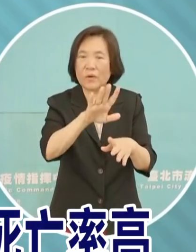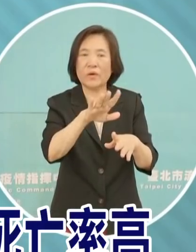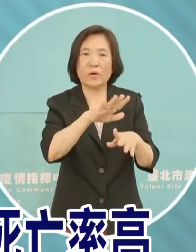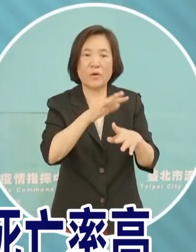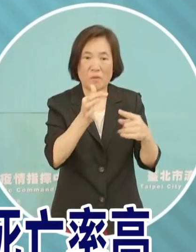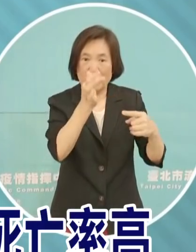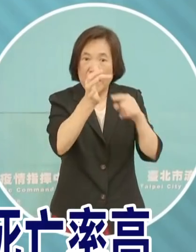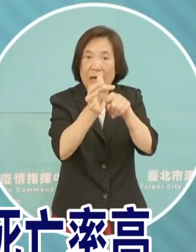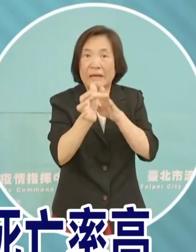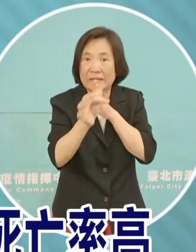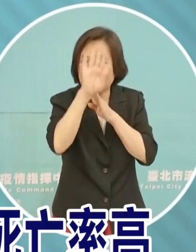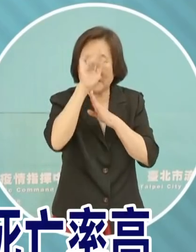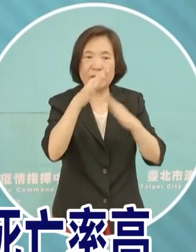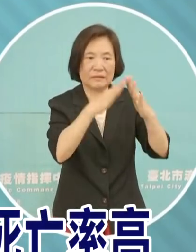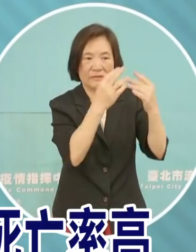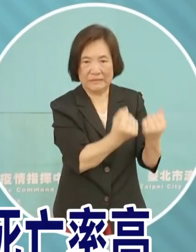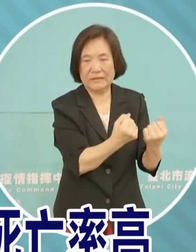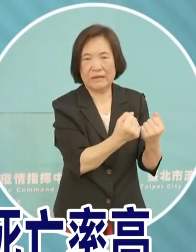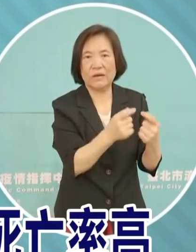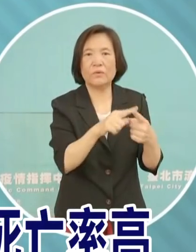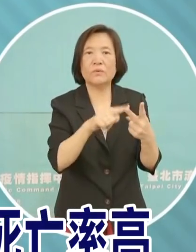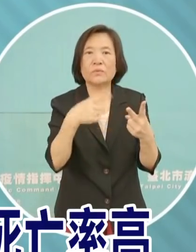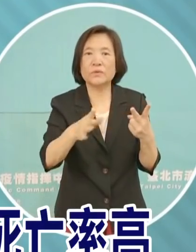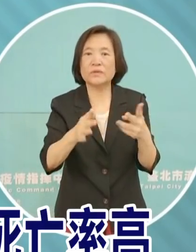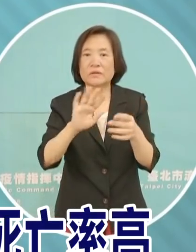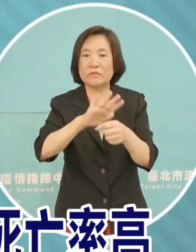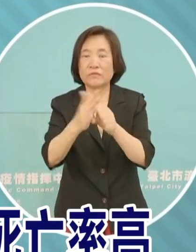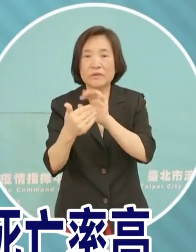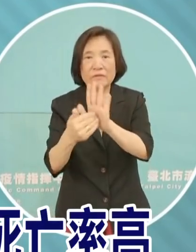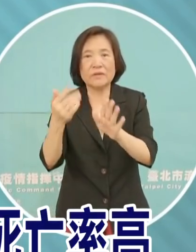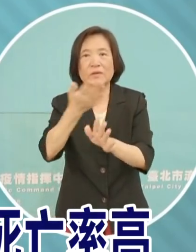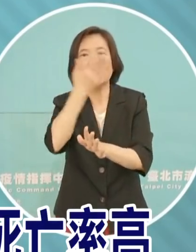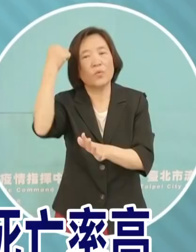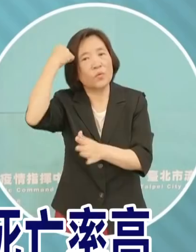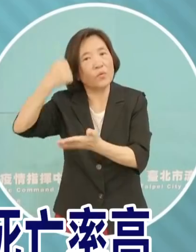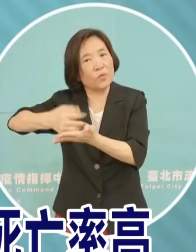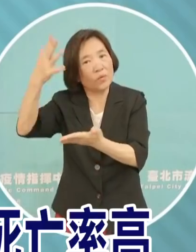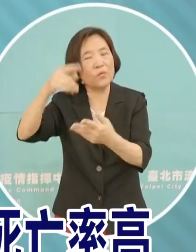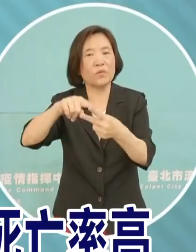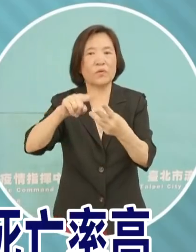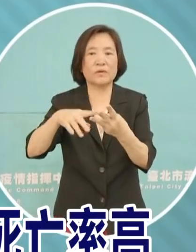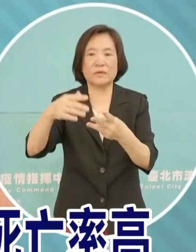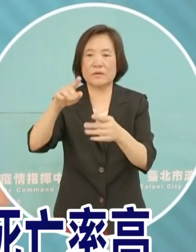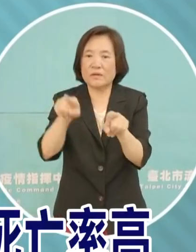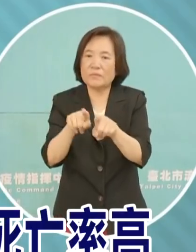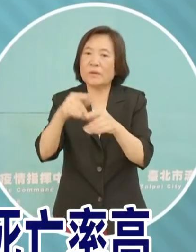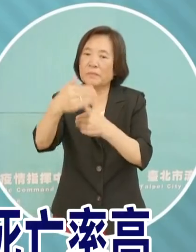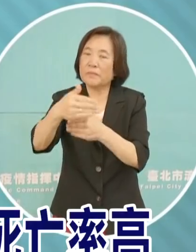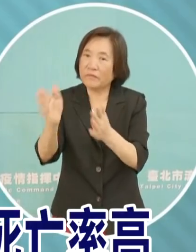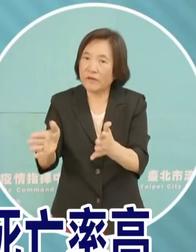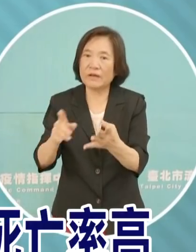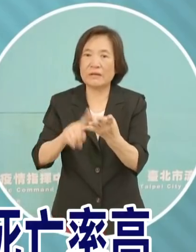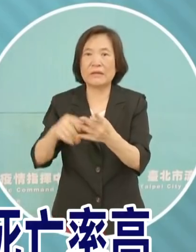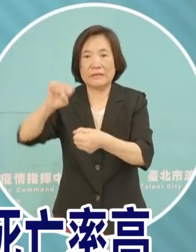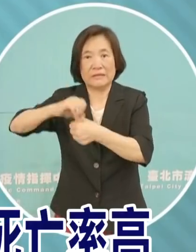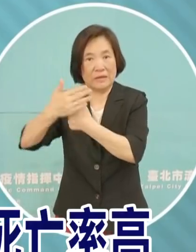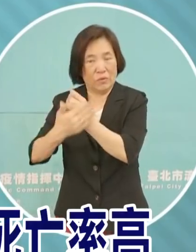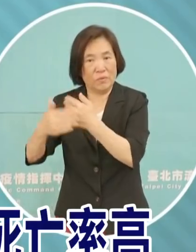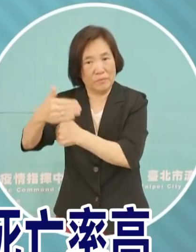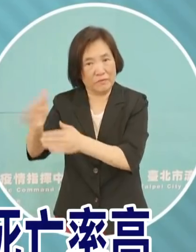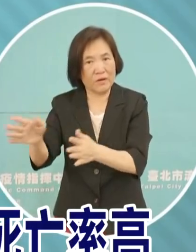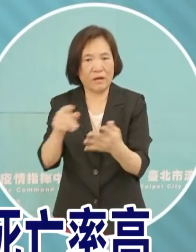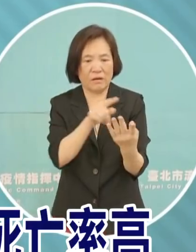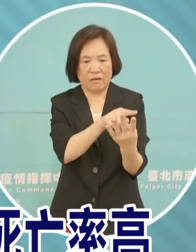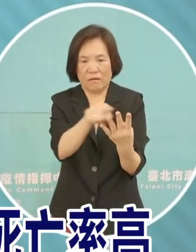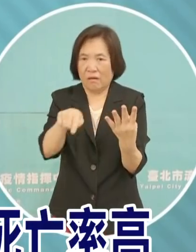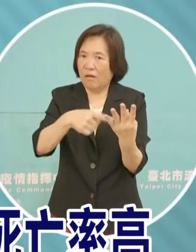的会放在旅馆，有的放在病房，有的会送到加护病房。啊，这个其中在分配有一个很